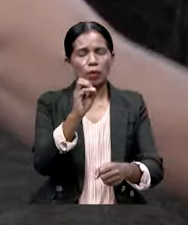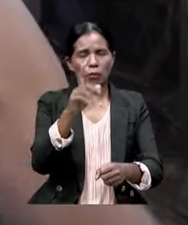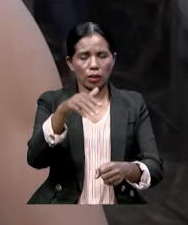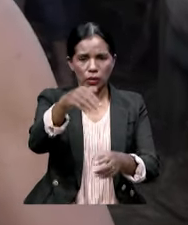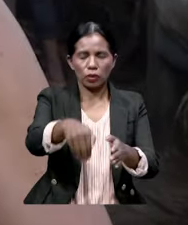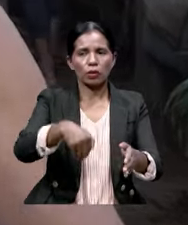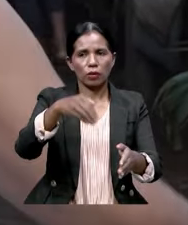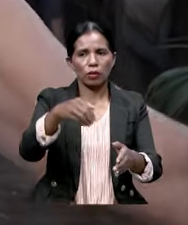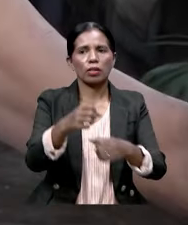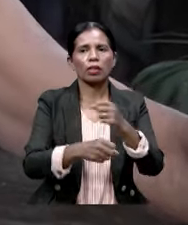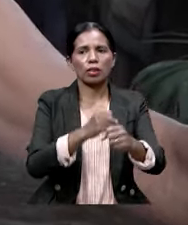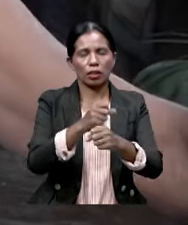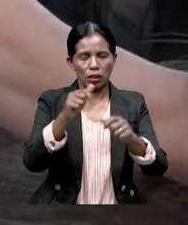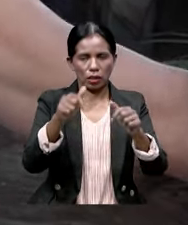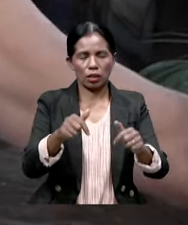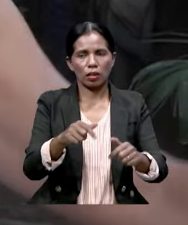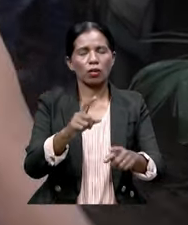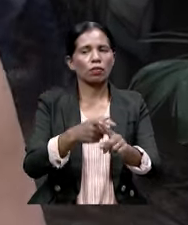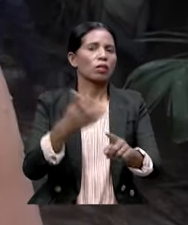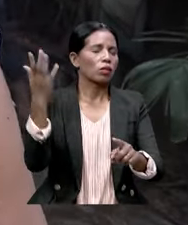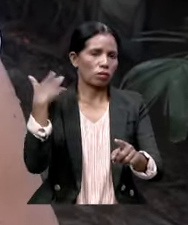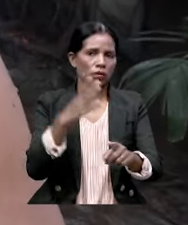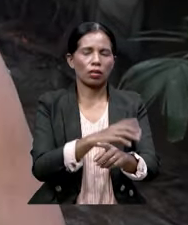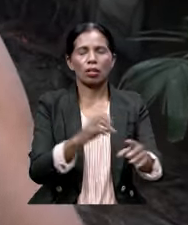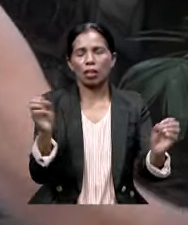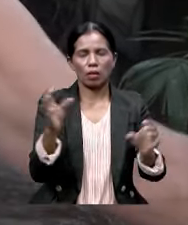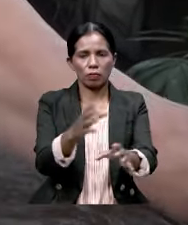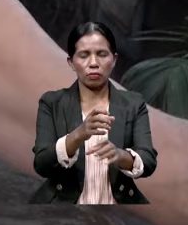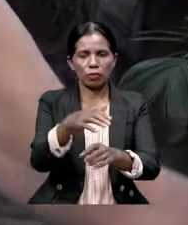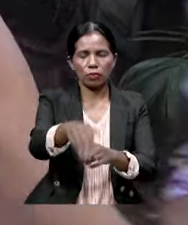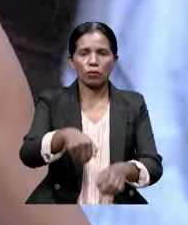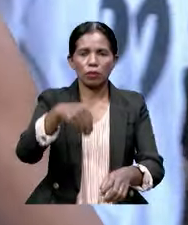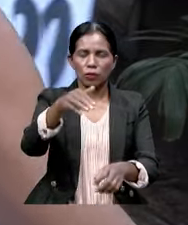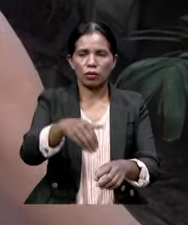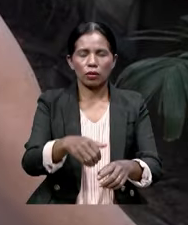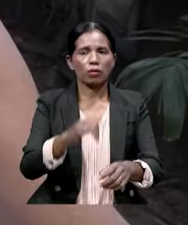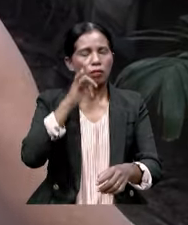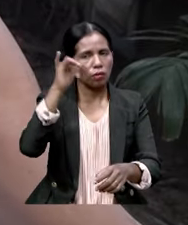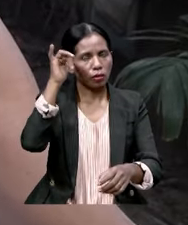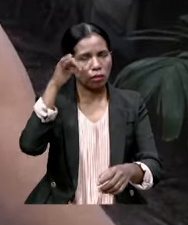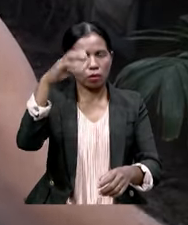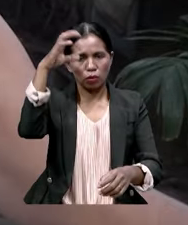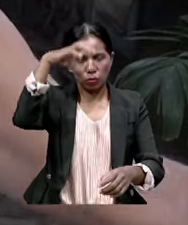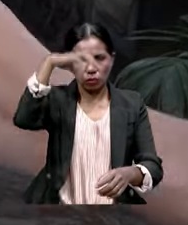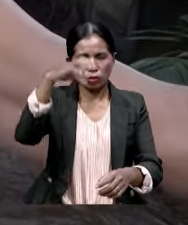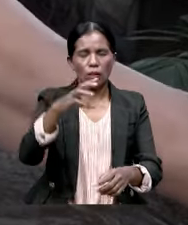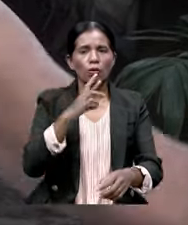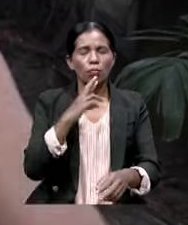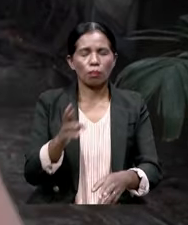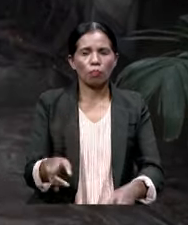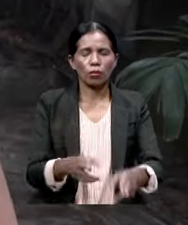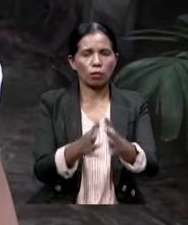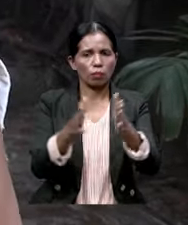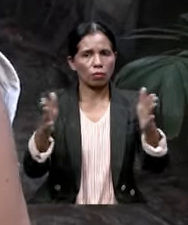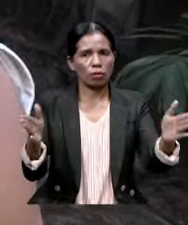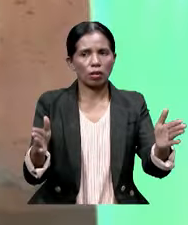mas tinan ida tinang fulang hira kotuk ba la konsege suru antau kursi klok raik ne wai hira kuandu be mota tu na kuntia sa suru